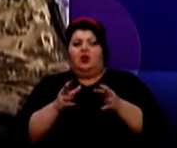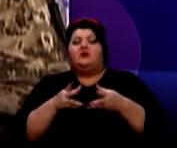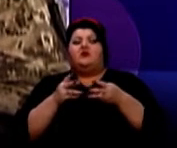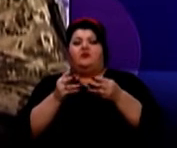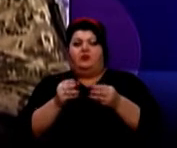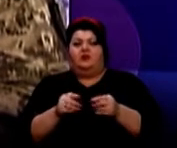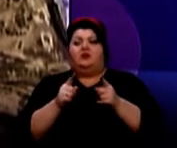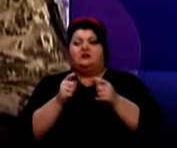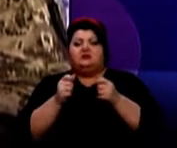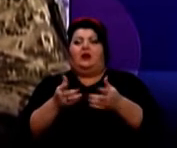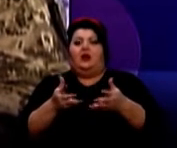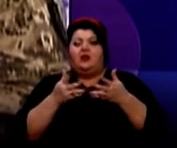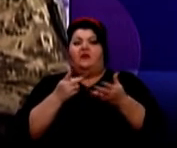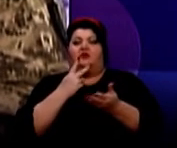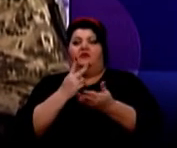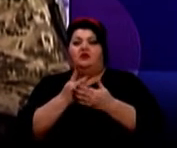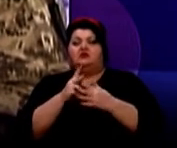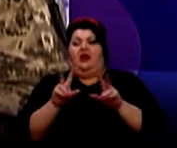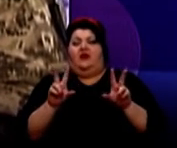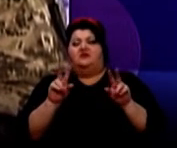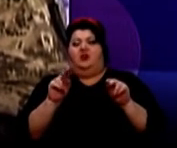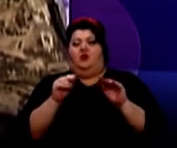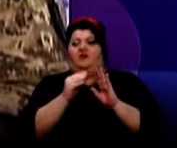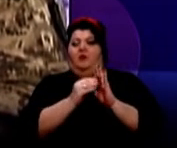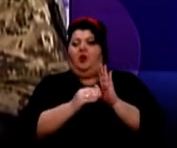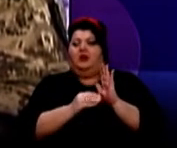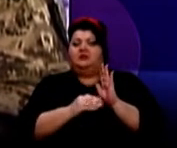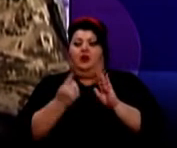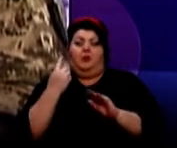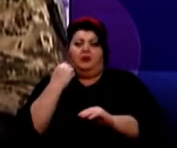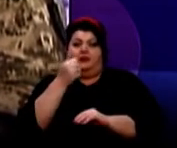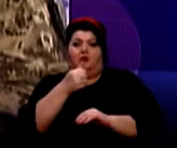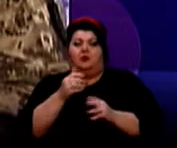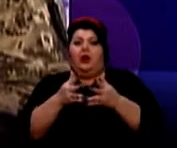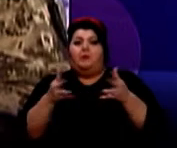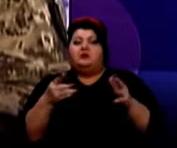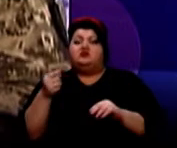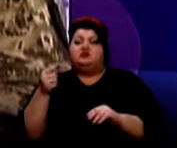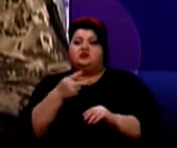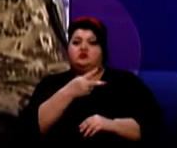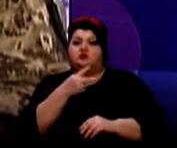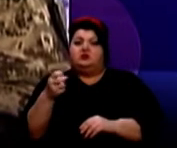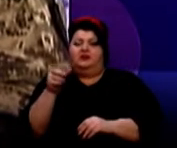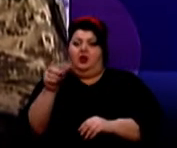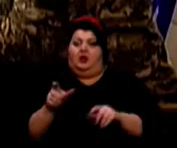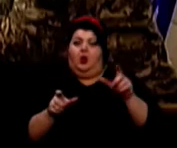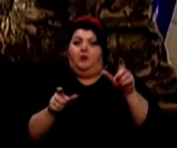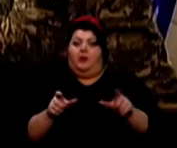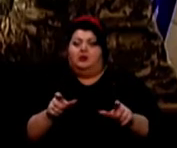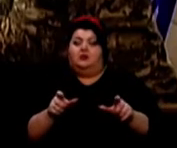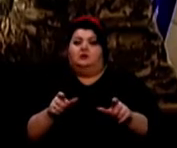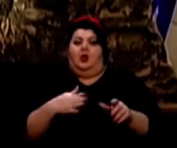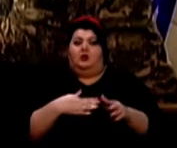явно виражено в цифрових показниках. В минулому році більше 1200 громадян в